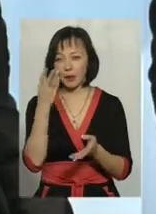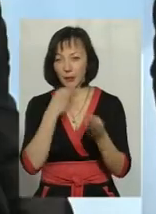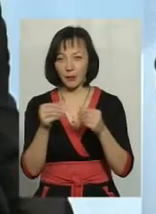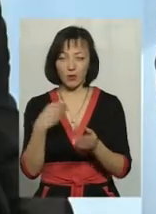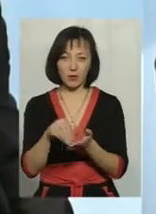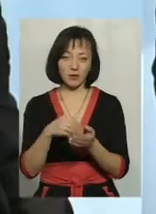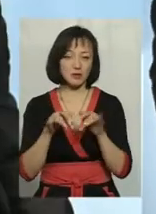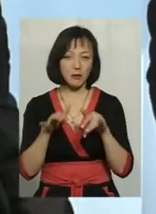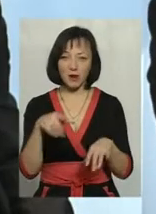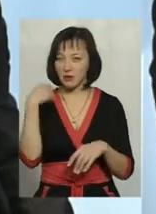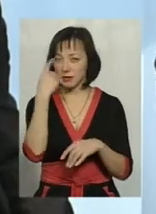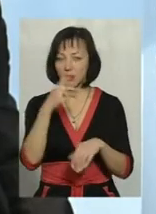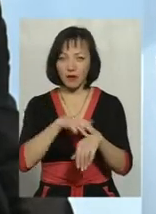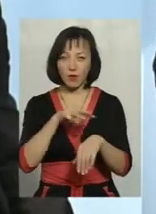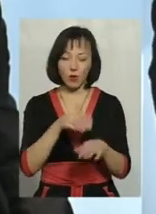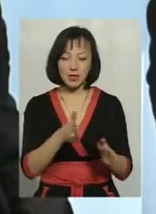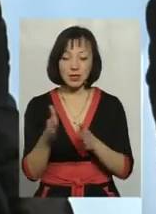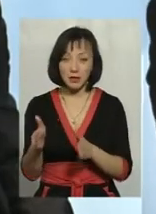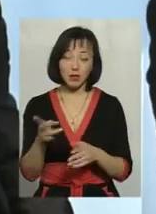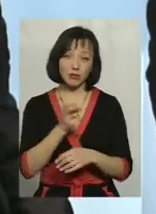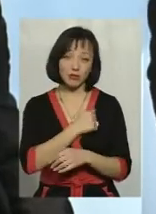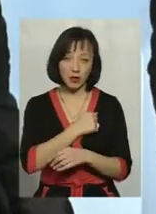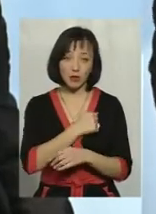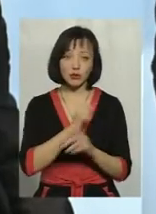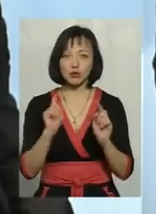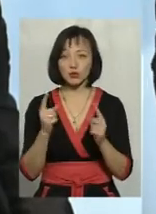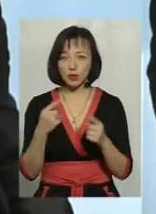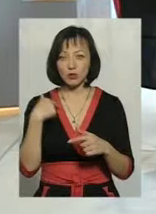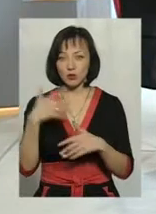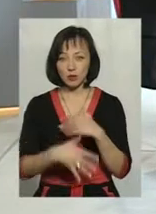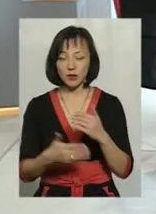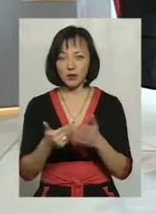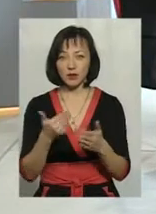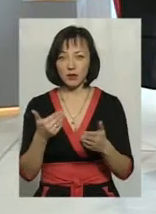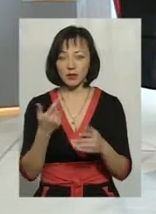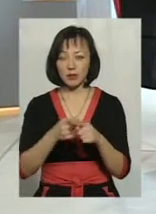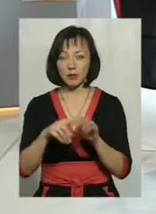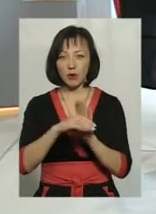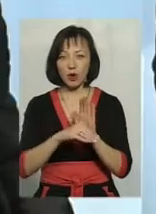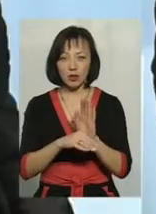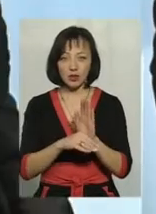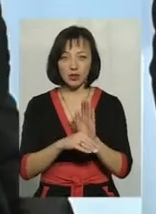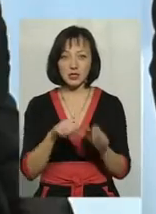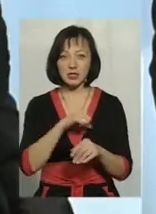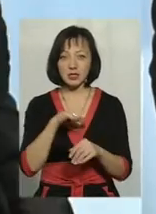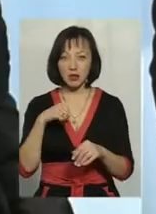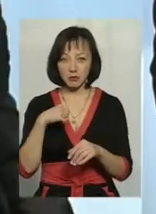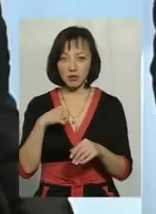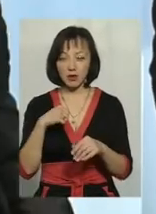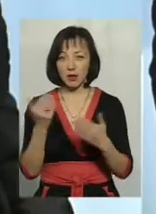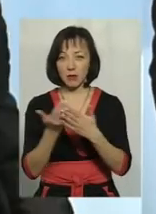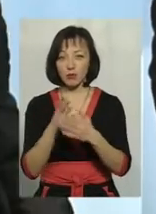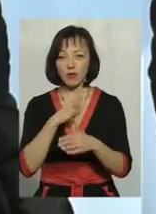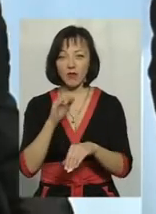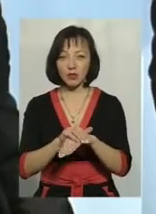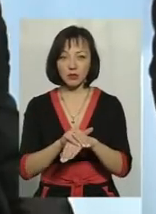це справа, вибачте, правоохоронної системи, яка, на жаль, чомусь я зрозумів з цієї передачі, хоча сам репортаж, який був,